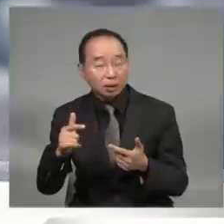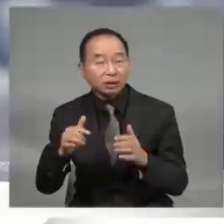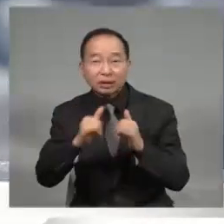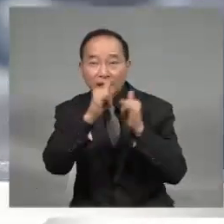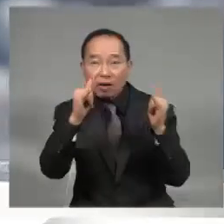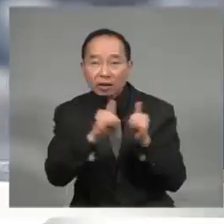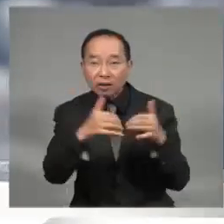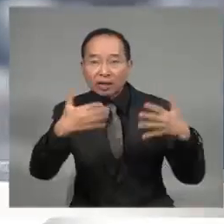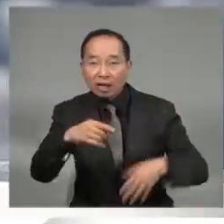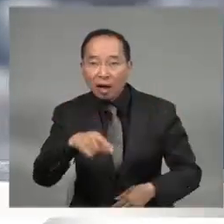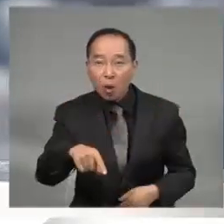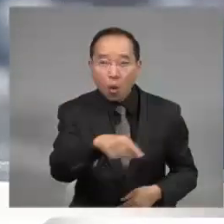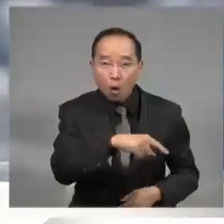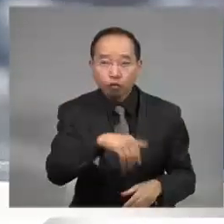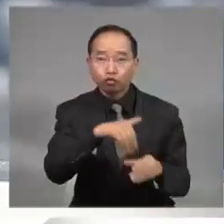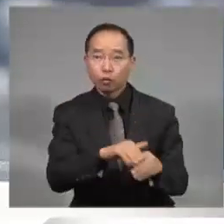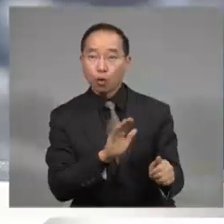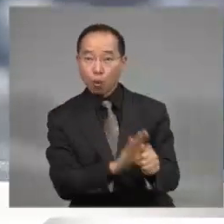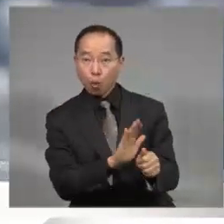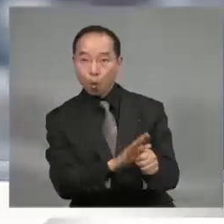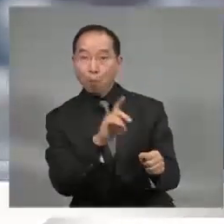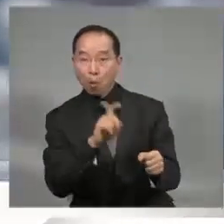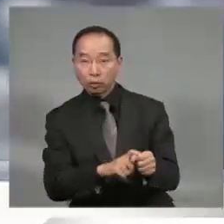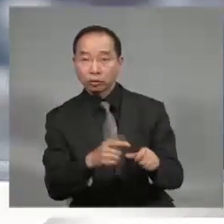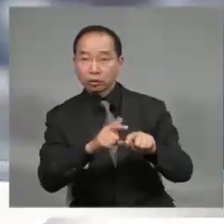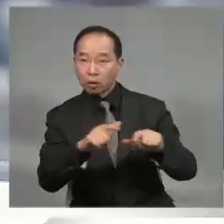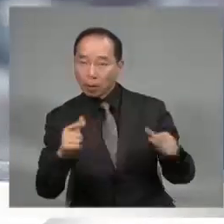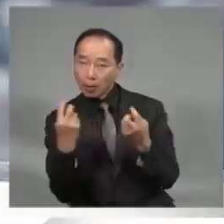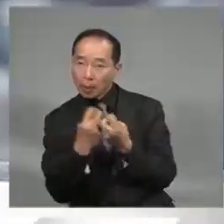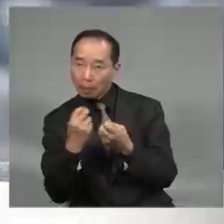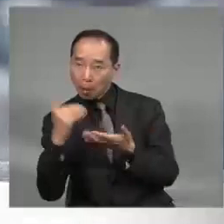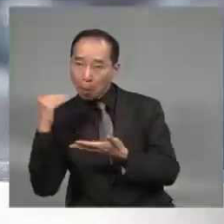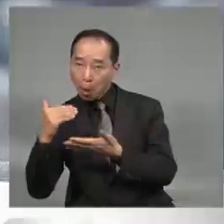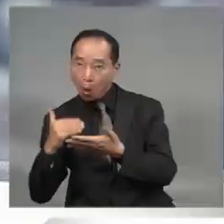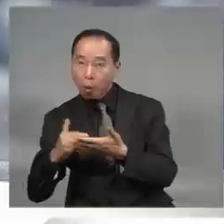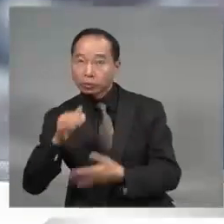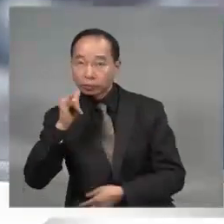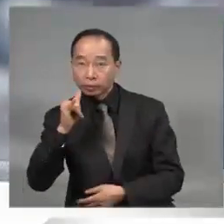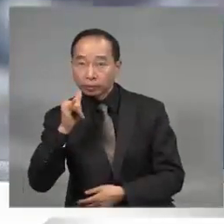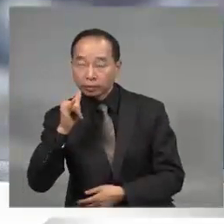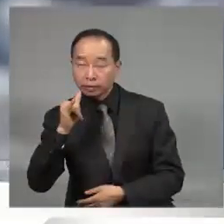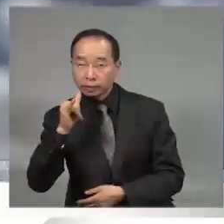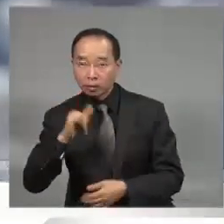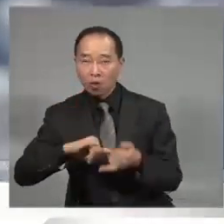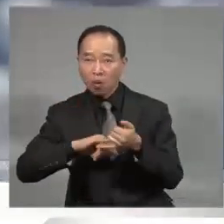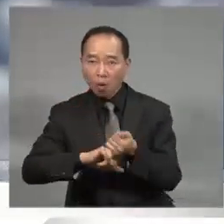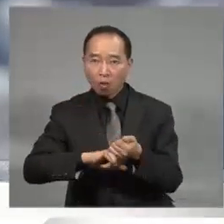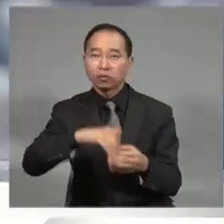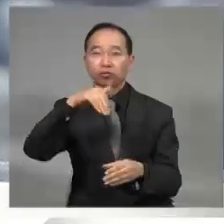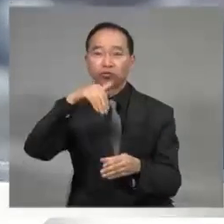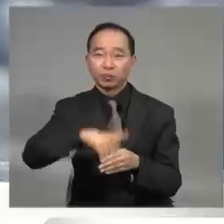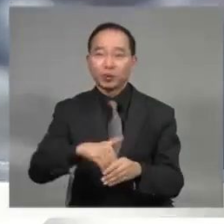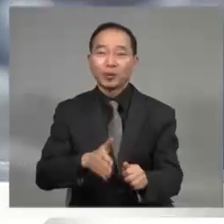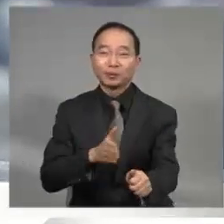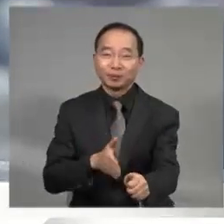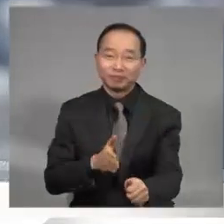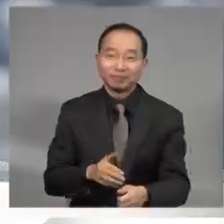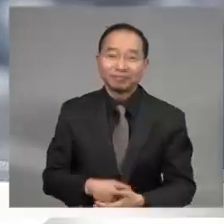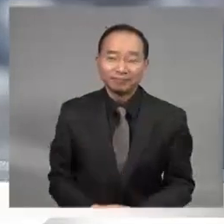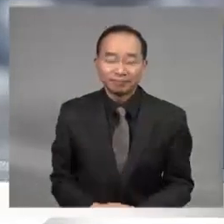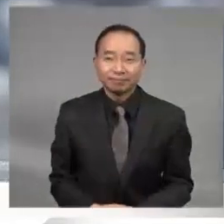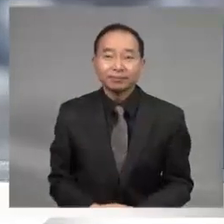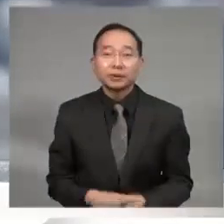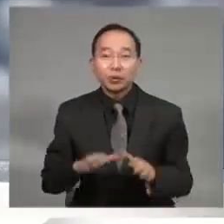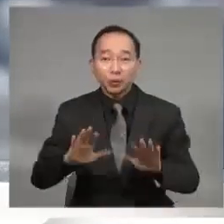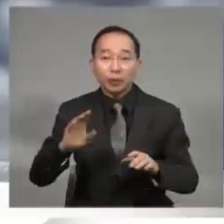선거인들의 투표 편의를 제공하기 위한 다양한 대책들이 마련되어 있으니까요. 소중한 한 표 꼭 행사하시기 바랍니다. 자,